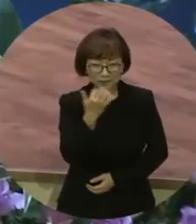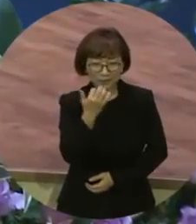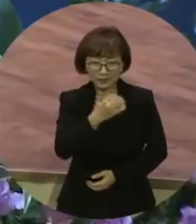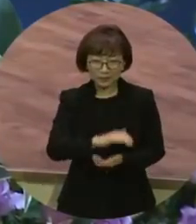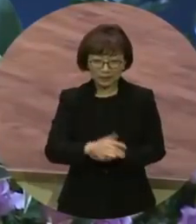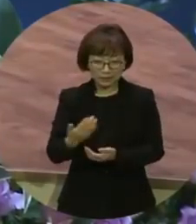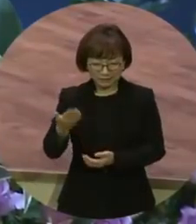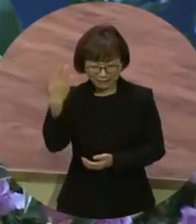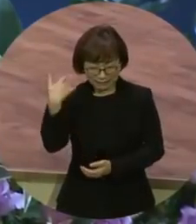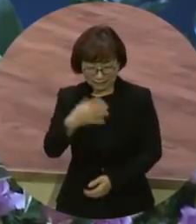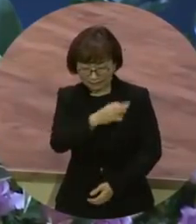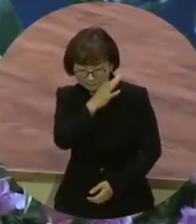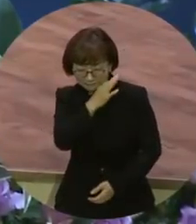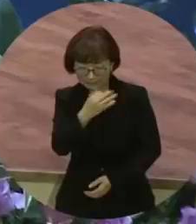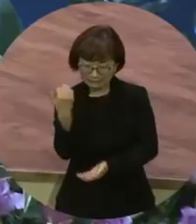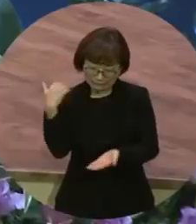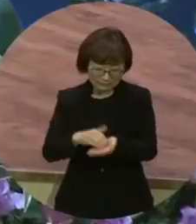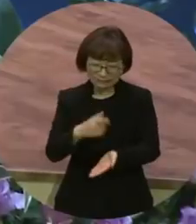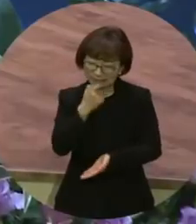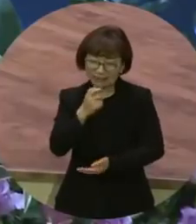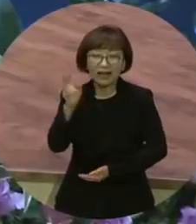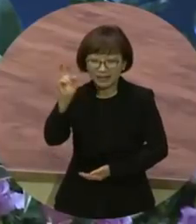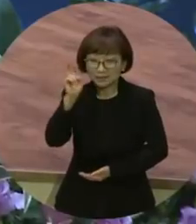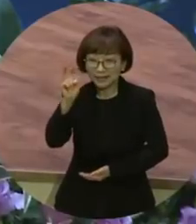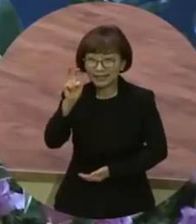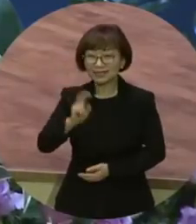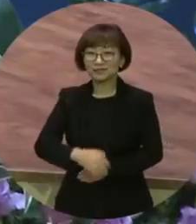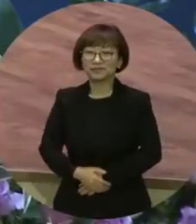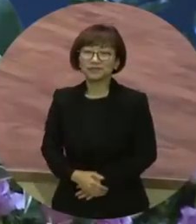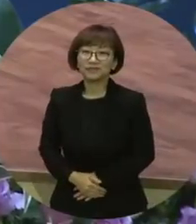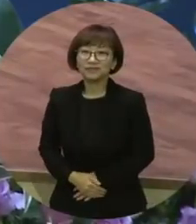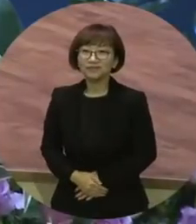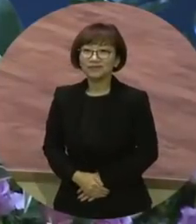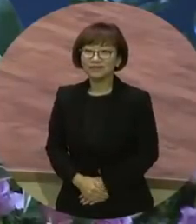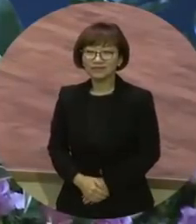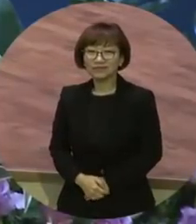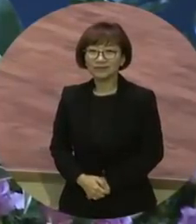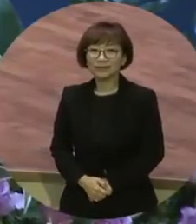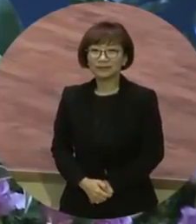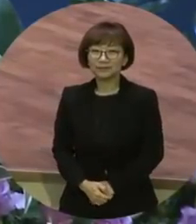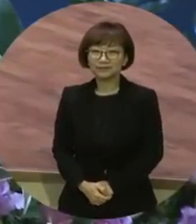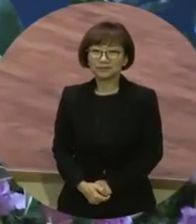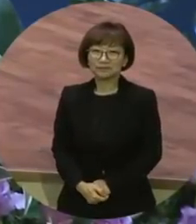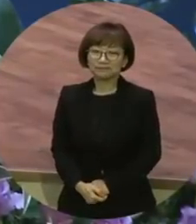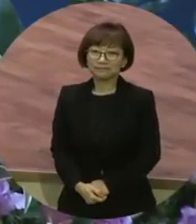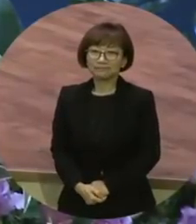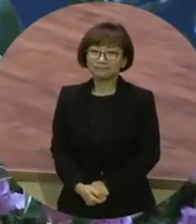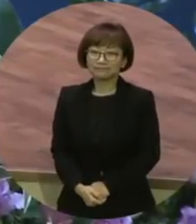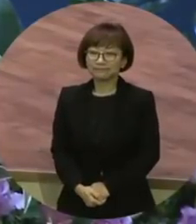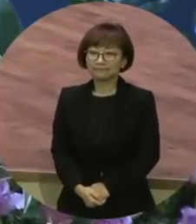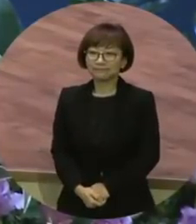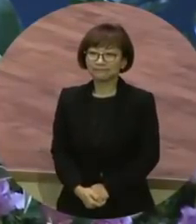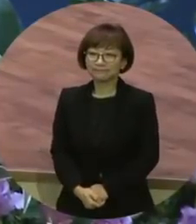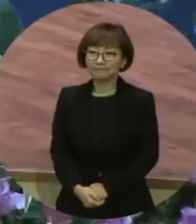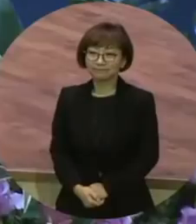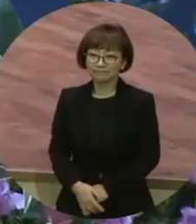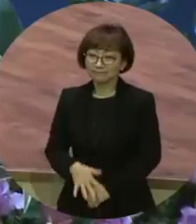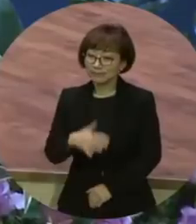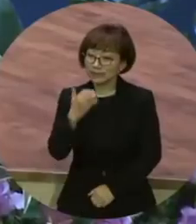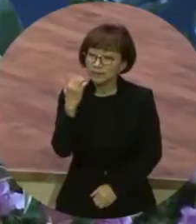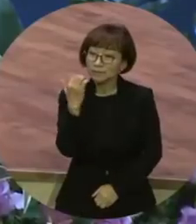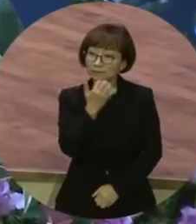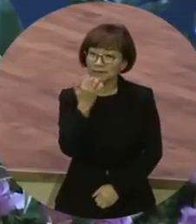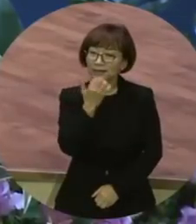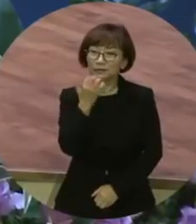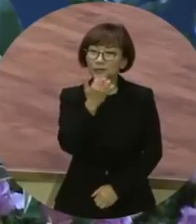않았을 것입니다. 의지력 하나만큼은 베드로가 최고였어요. 주위 사람들 인정할